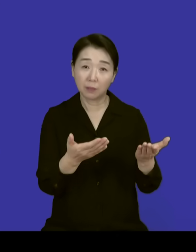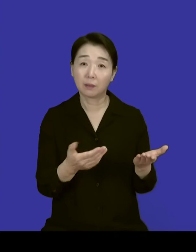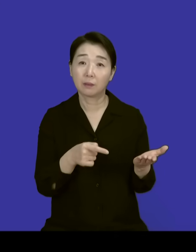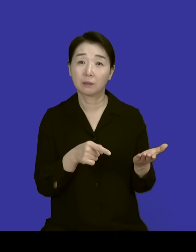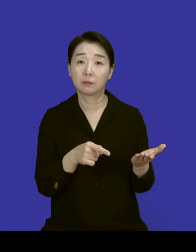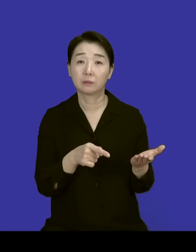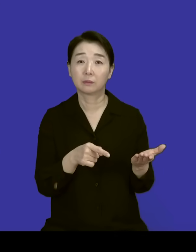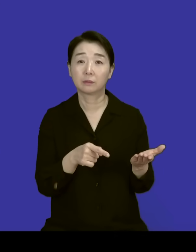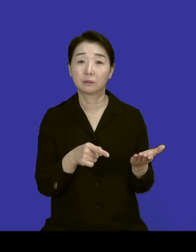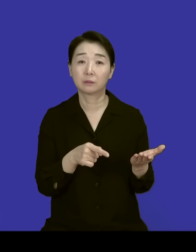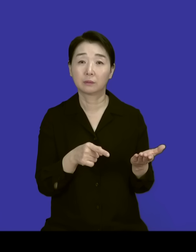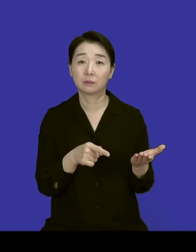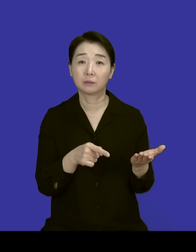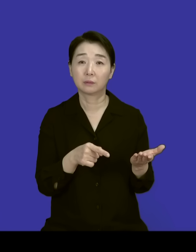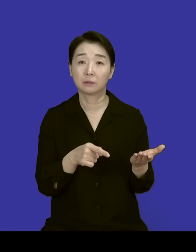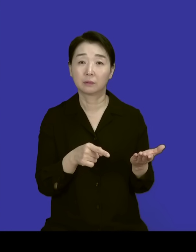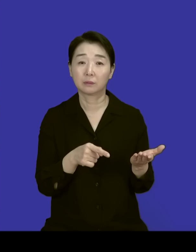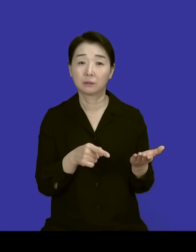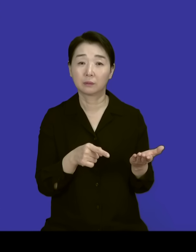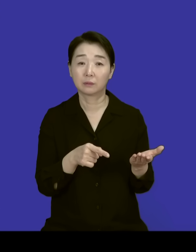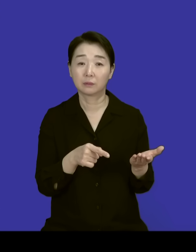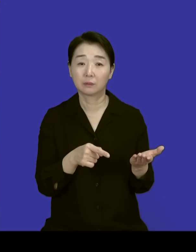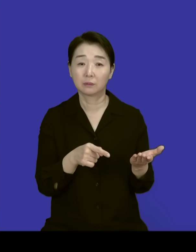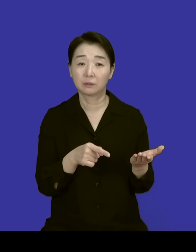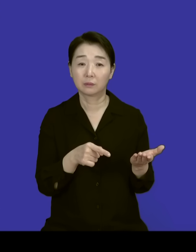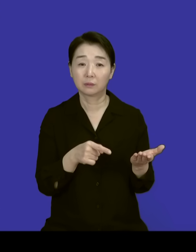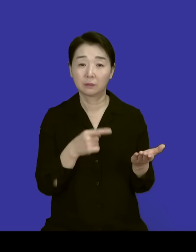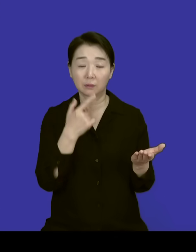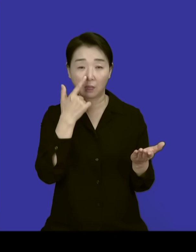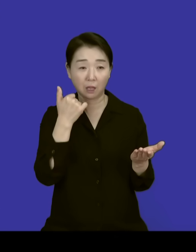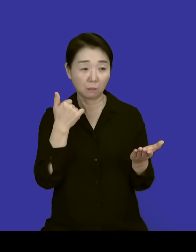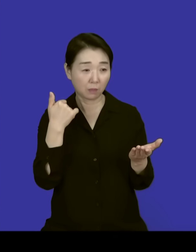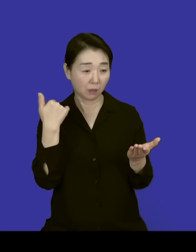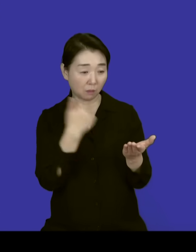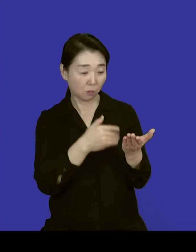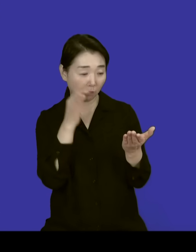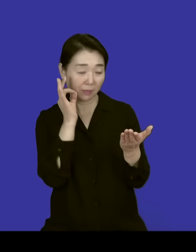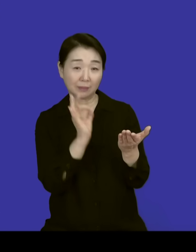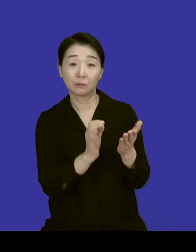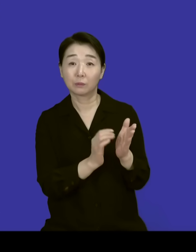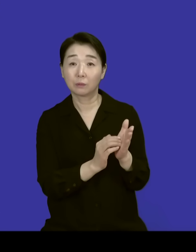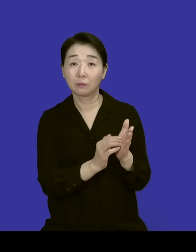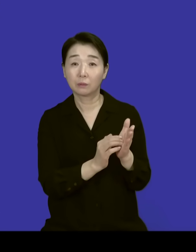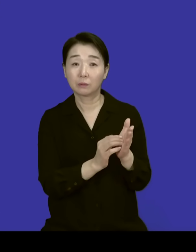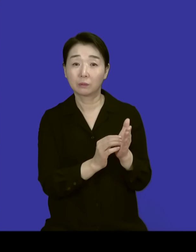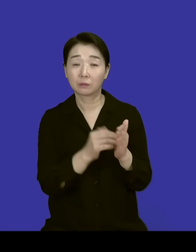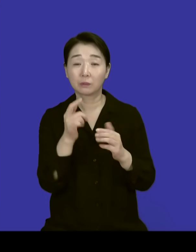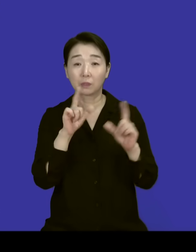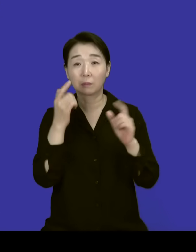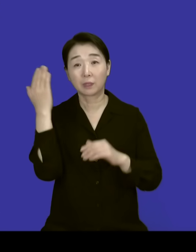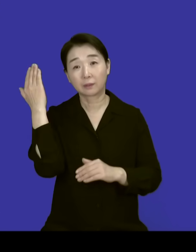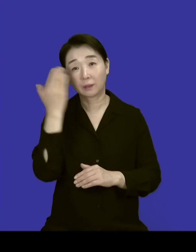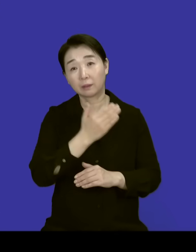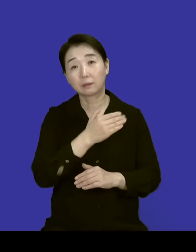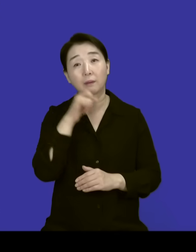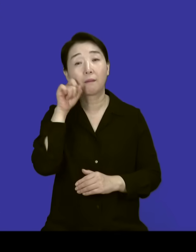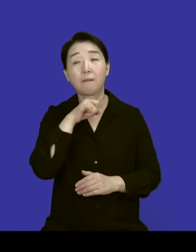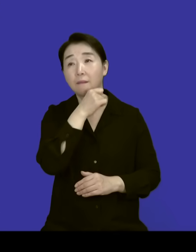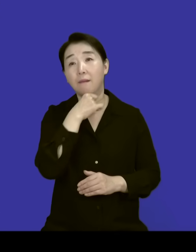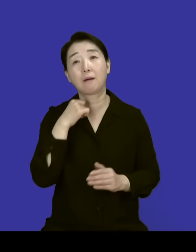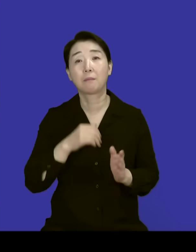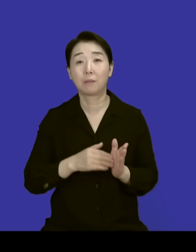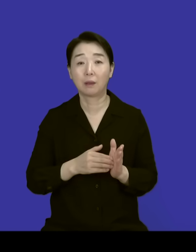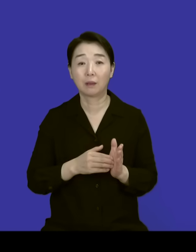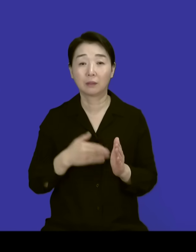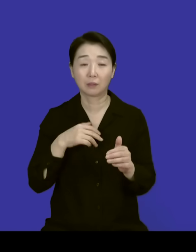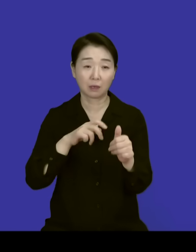받아가지고 왔는데 아버지를 이제 다 해가지고 봤는데 다음날 진짜 깨끗하게 해주신 거예요. 면도를.